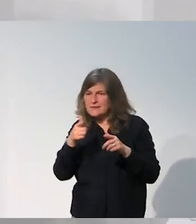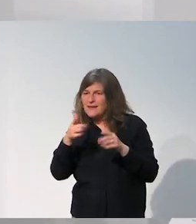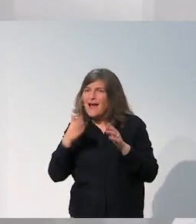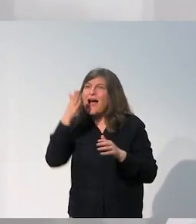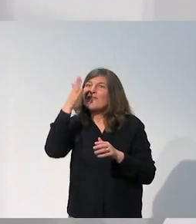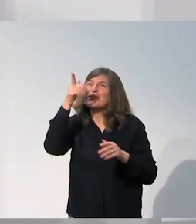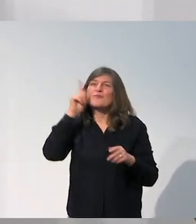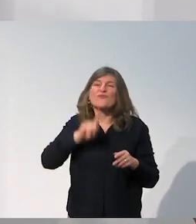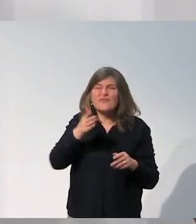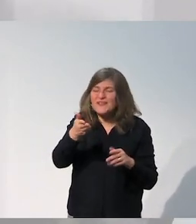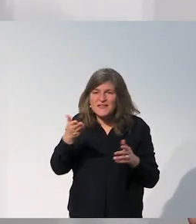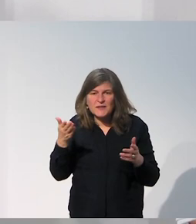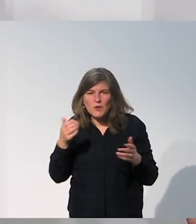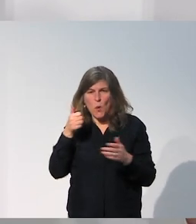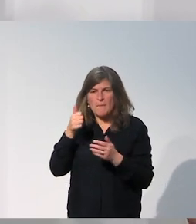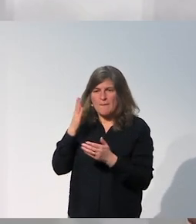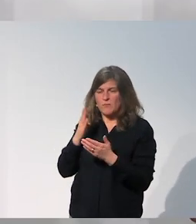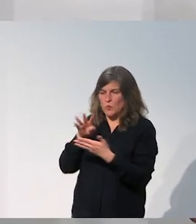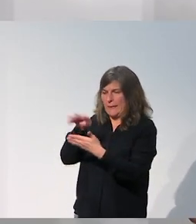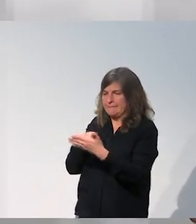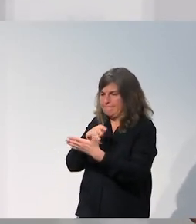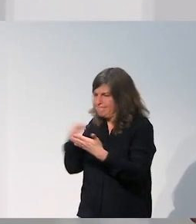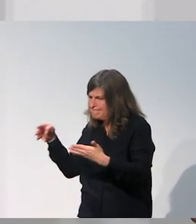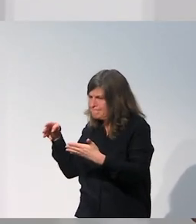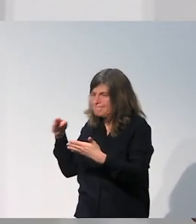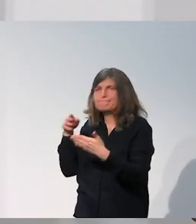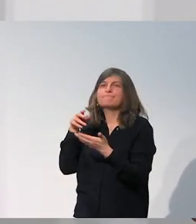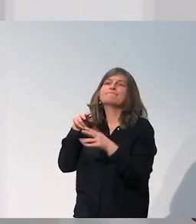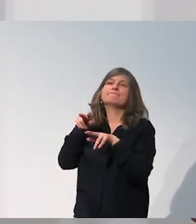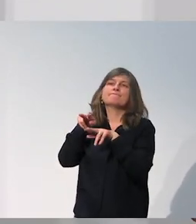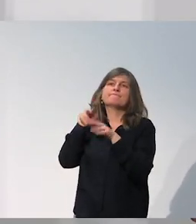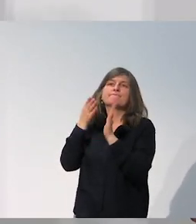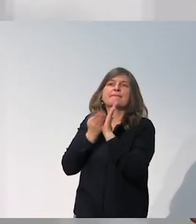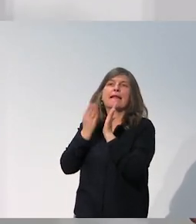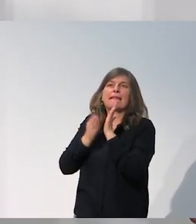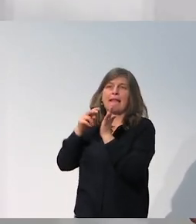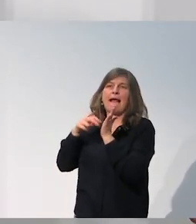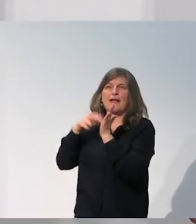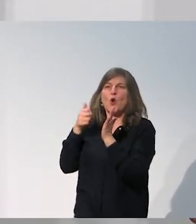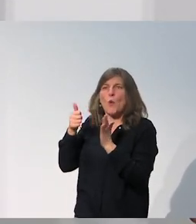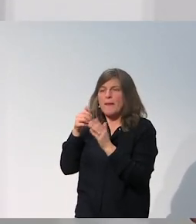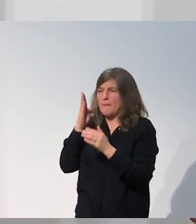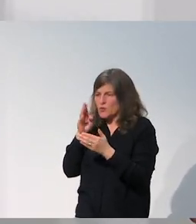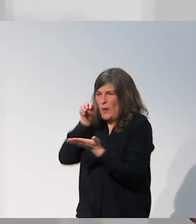a besoin d'écrire sur le calendrier du Crédit Agricole en quelle année d'école sont ses filles.